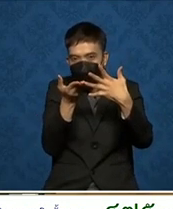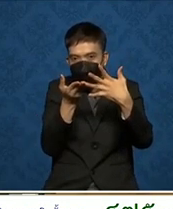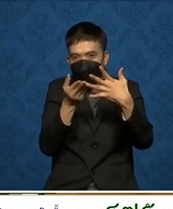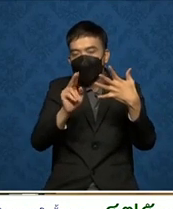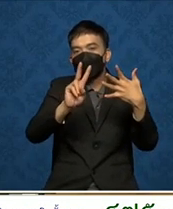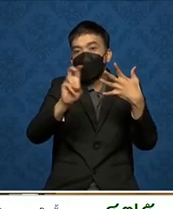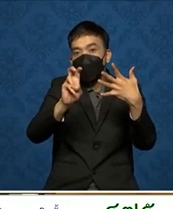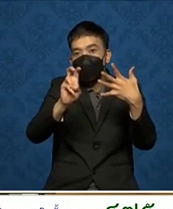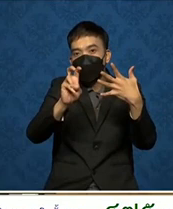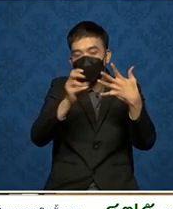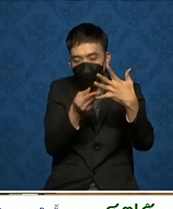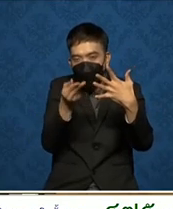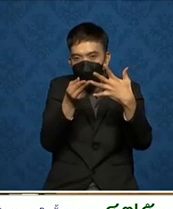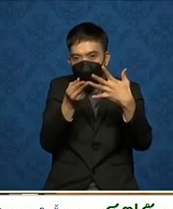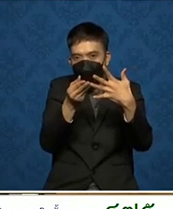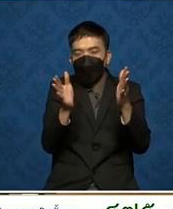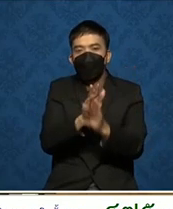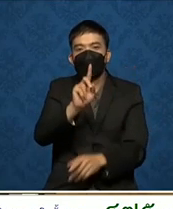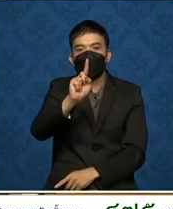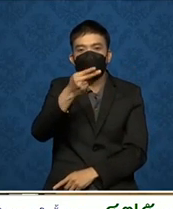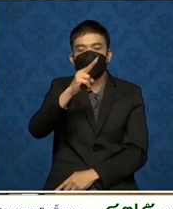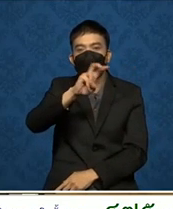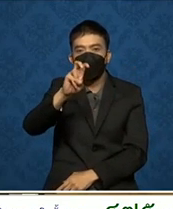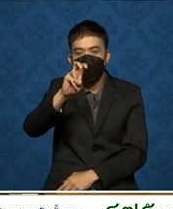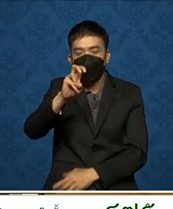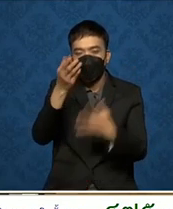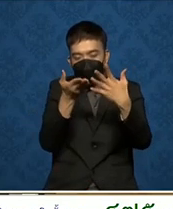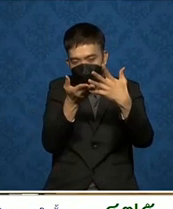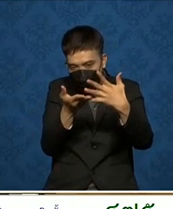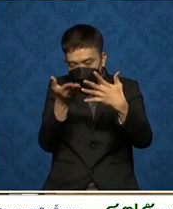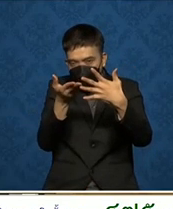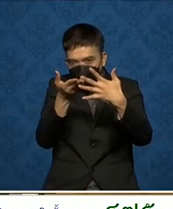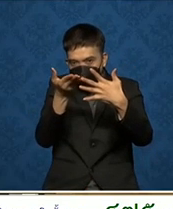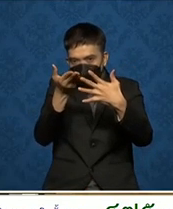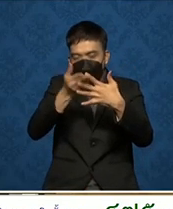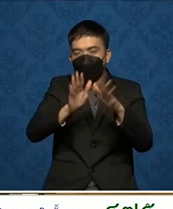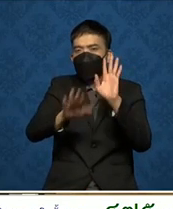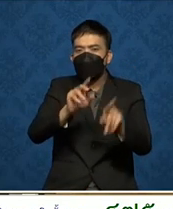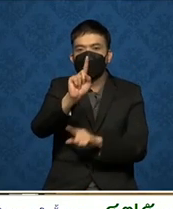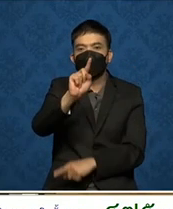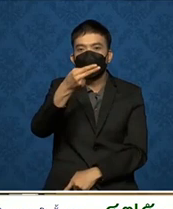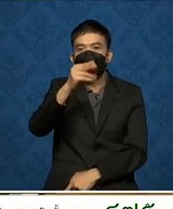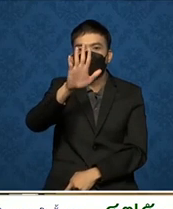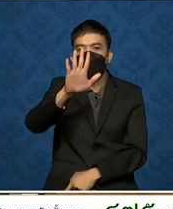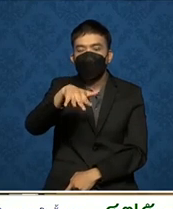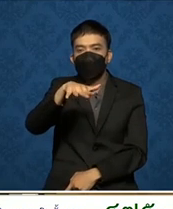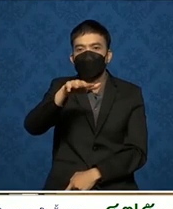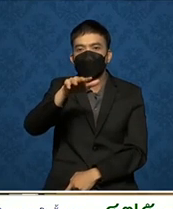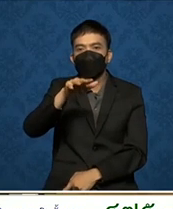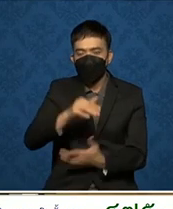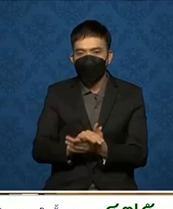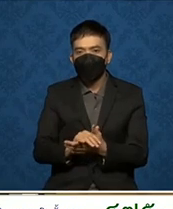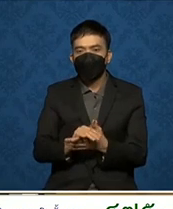200บาทรวมเป็น 1,200 บาทและเลื่อนสูงสุดถึง 15,000 บาทเป็นต้นโดยทั้ง